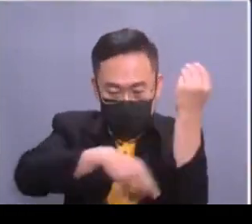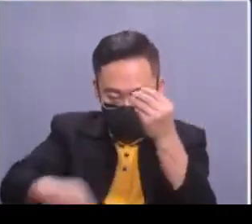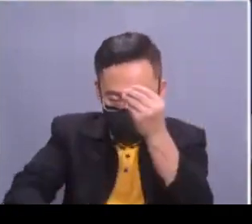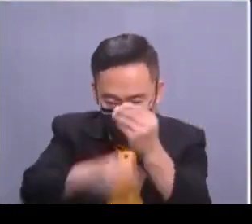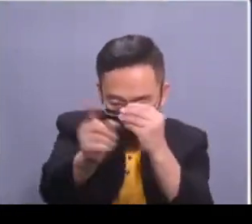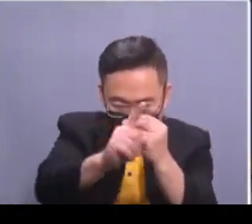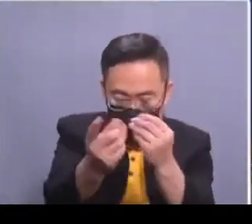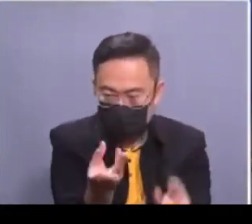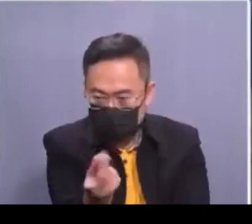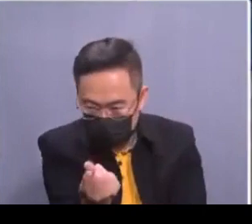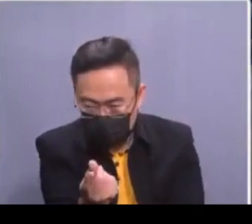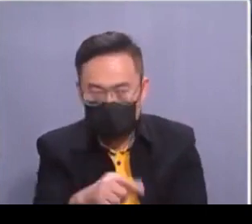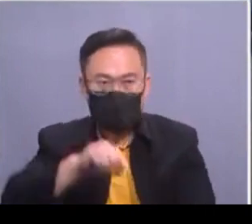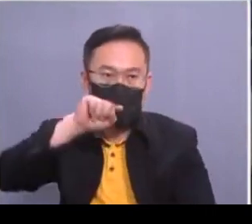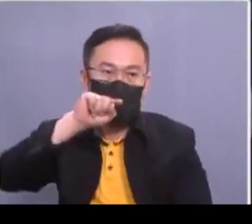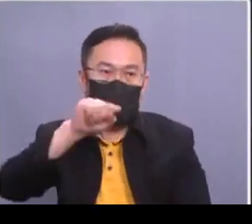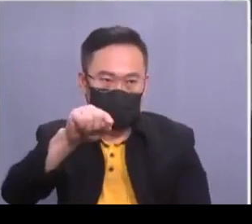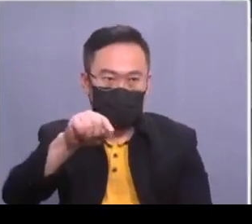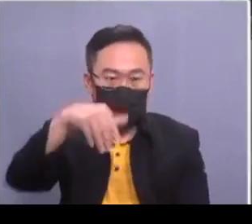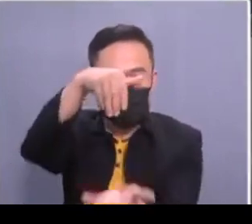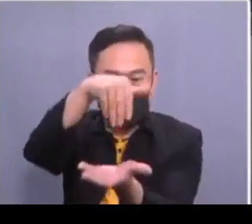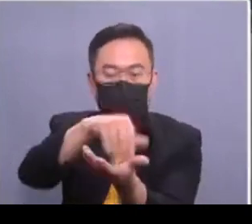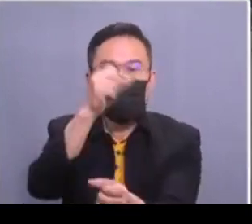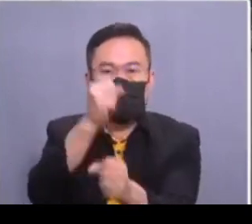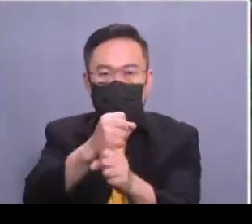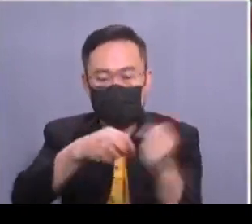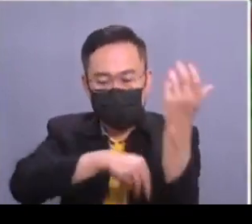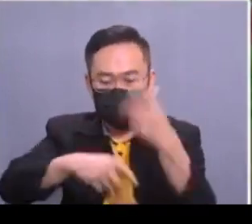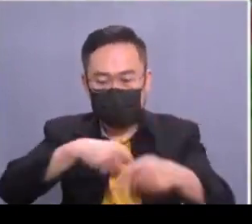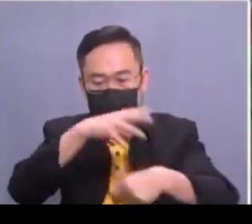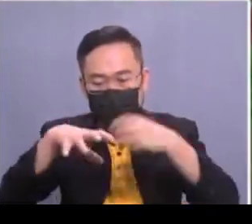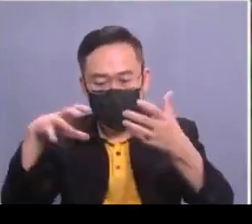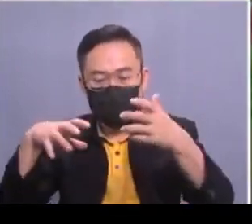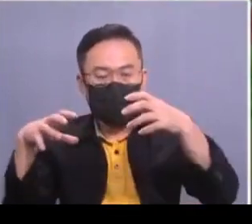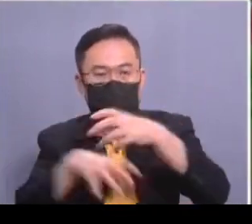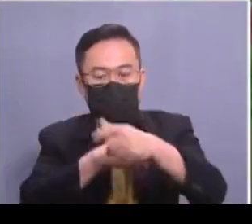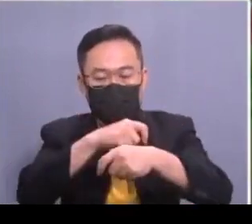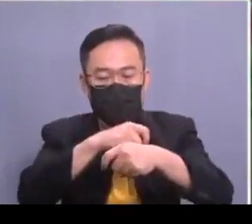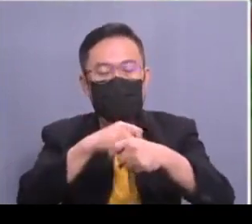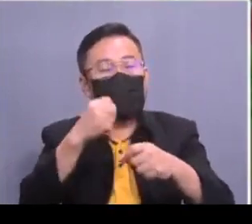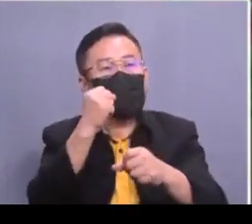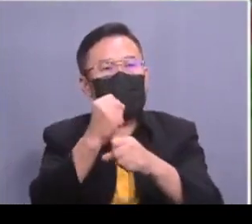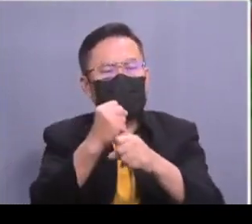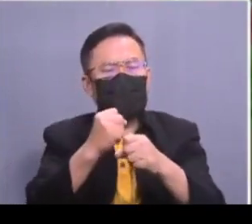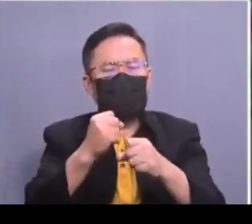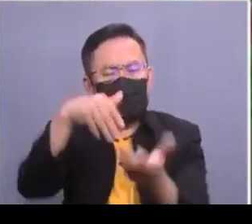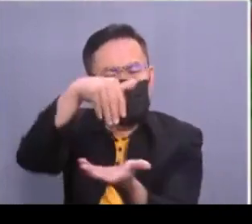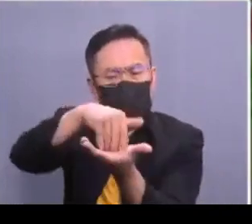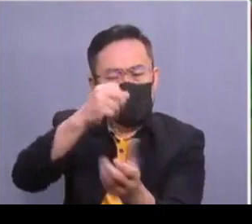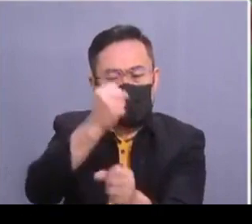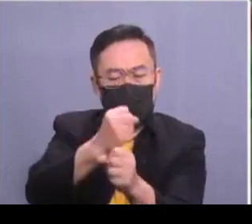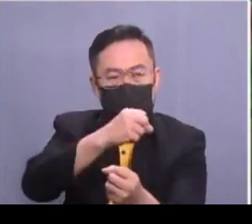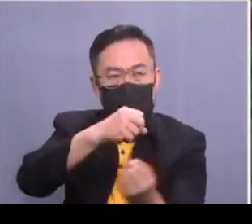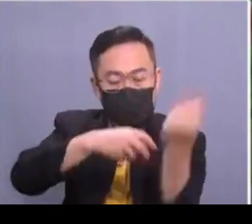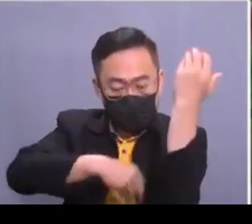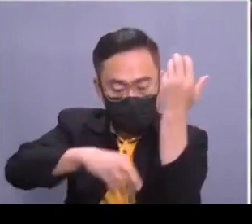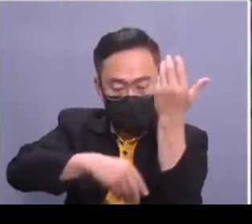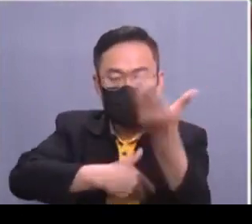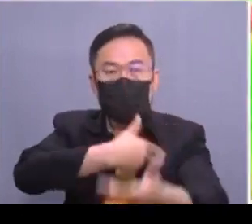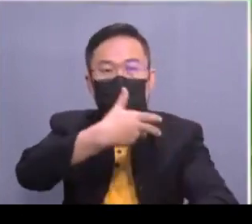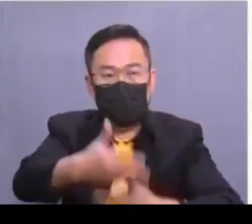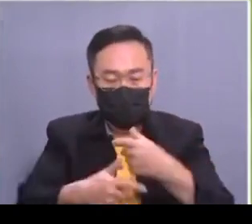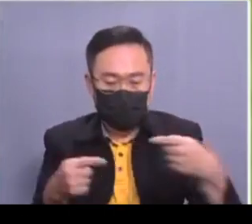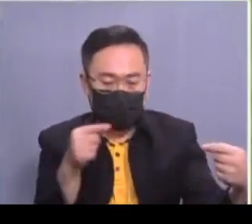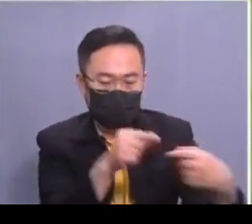ไหร่สั่งมาจะผลิตปุ๋ยส่งคืนให้ส่วนหนึ่งก็จะได้รายได้เข้ามาหมุนเวียนภายในศูนย์สดปช.ของเ